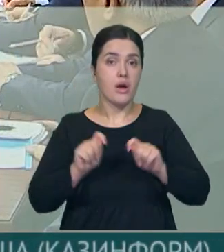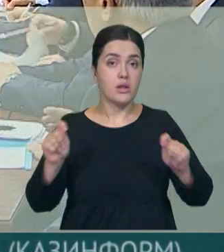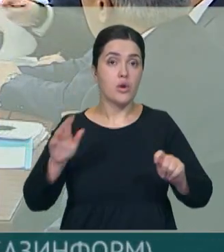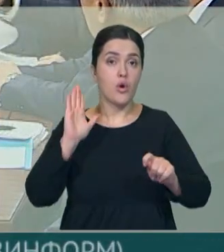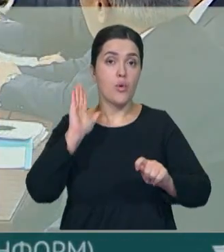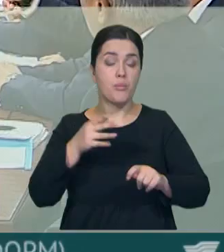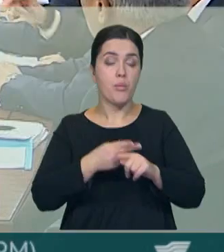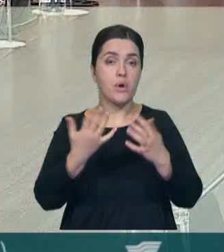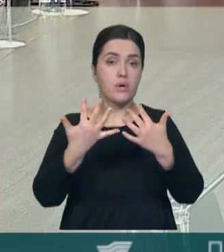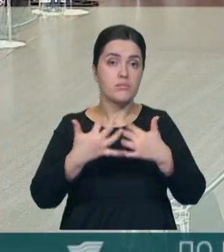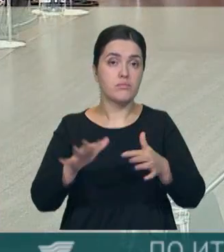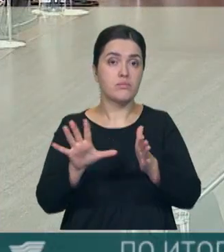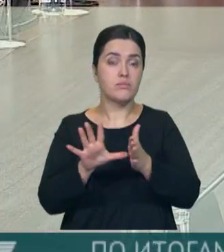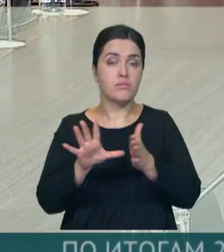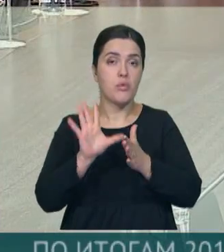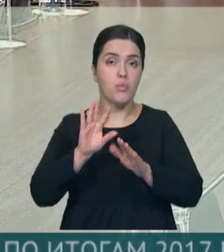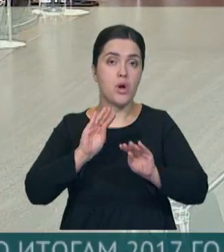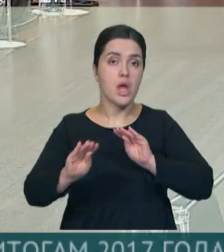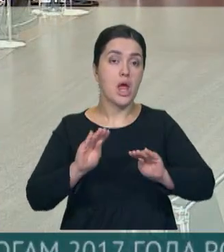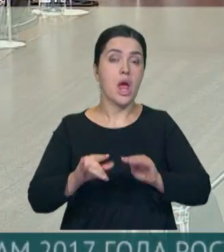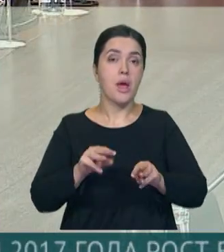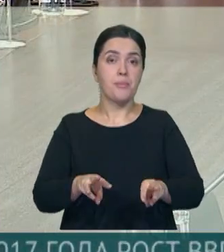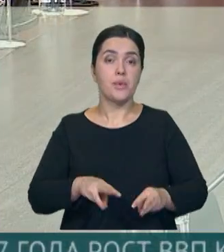индустриализации с акцентом на цифровые технологии.